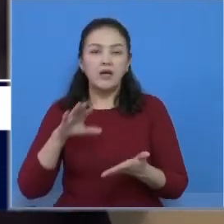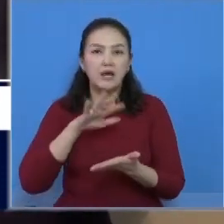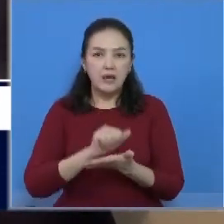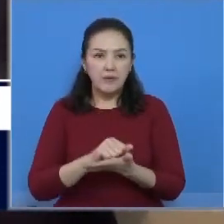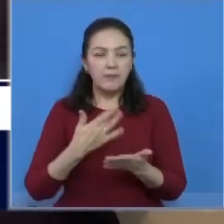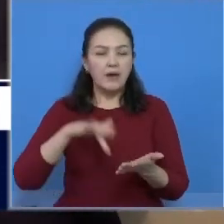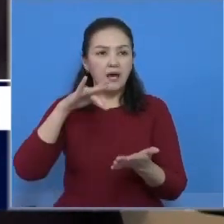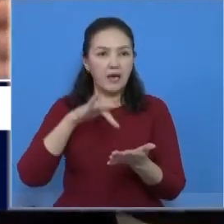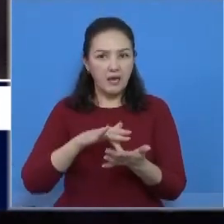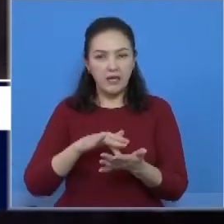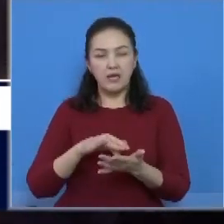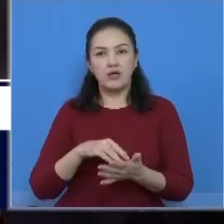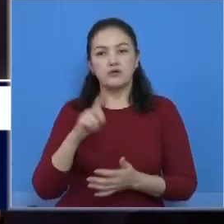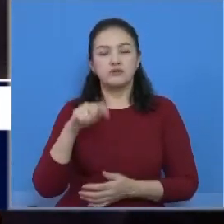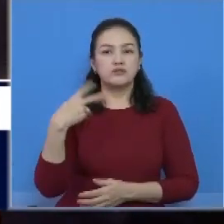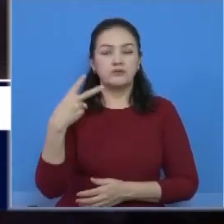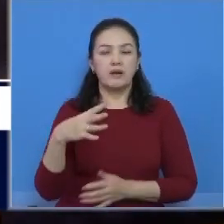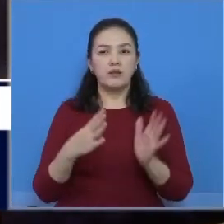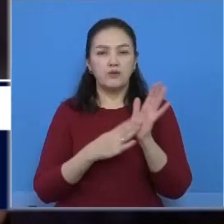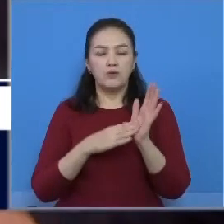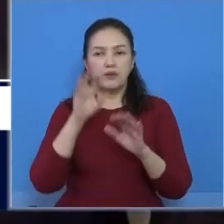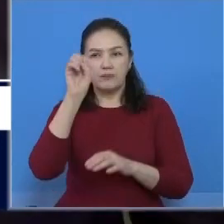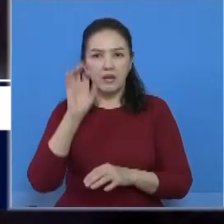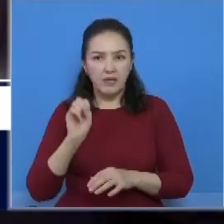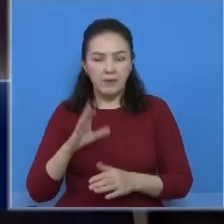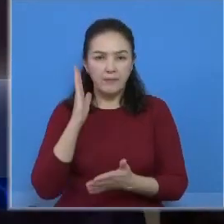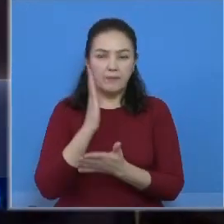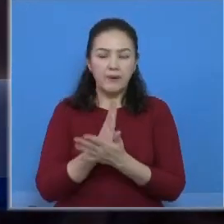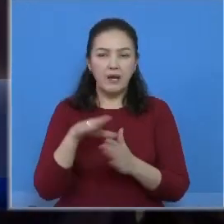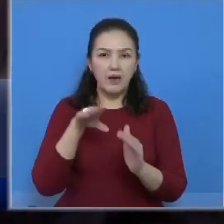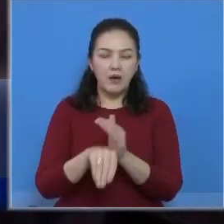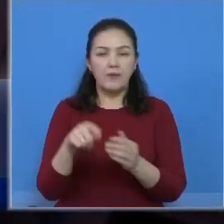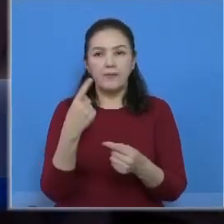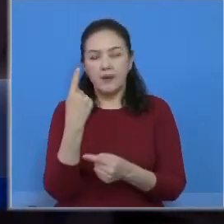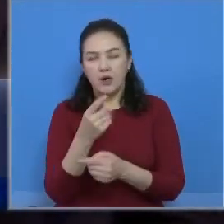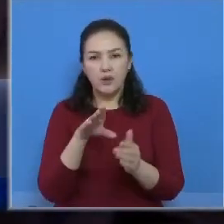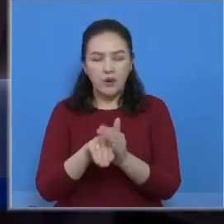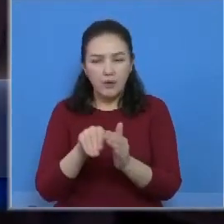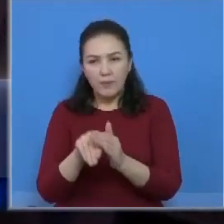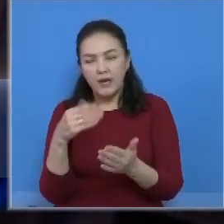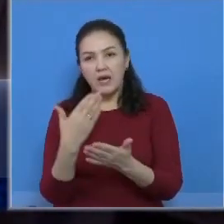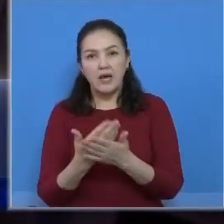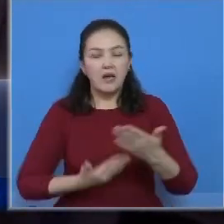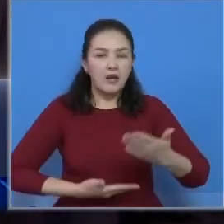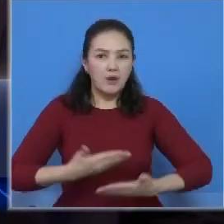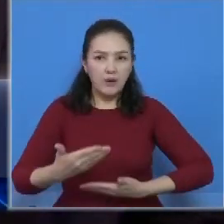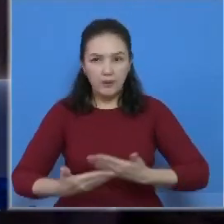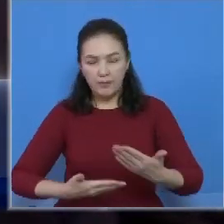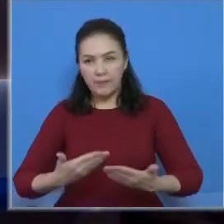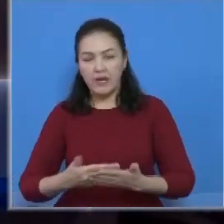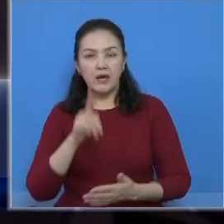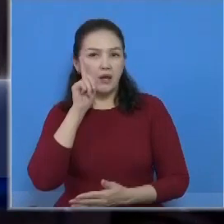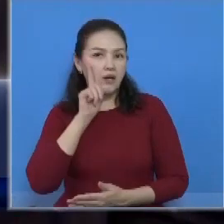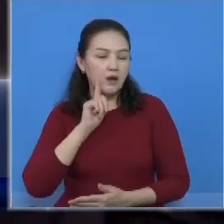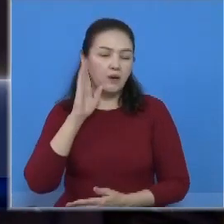Бүгінде қала бойынша 129 бағдаршам бар. Оған қоса қосымша тағы бірнешеуін қосқалы отырмыз. Жаяу жүргінші үшін